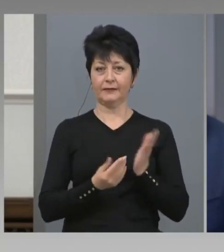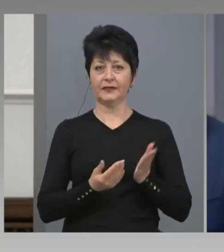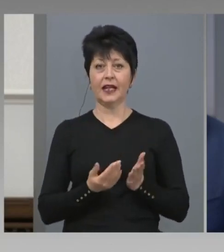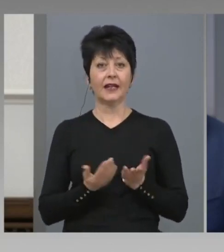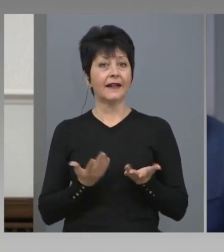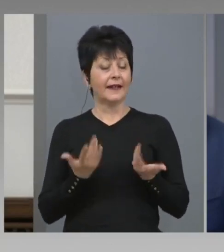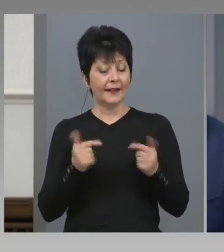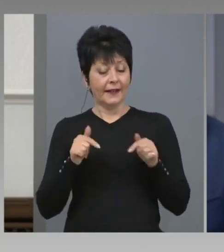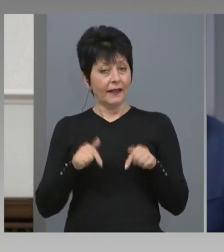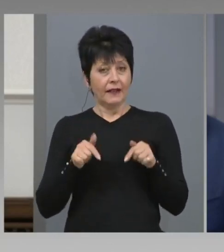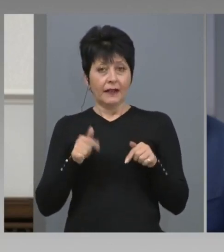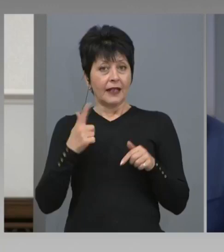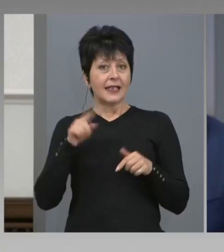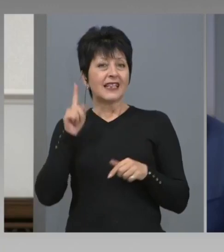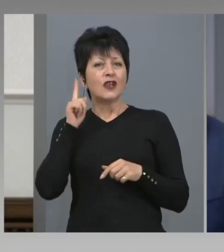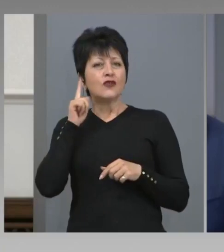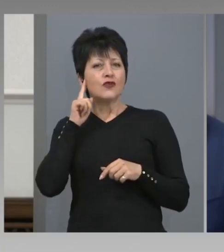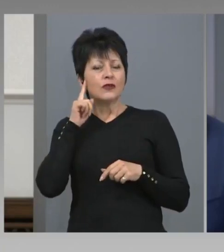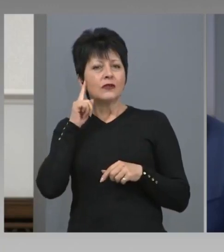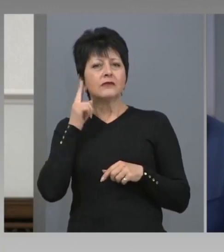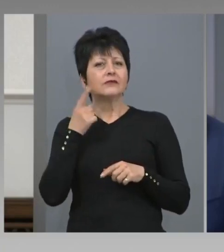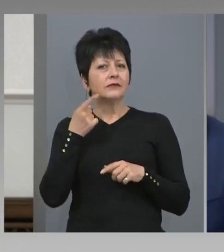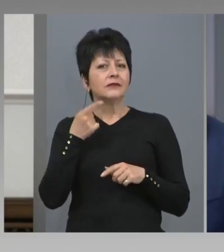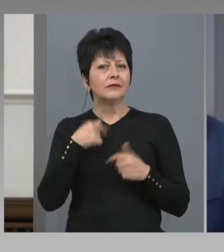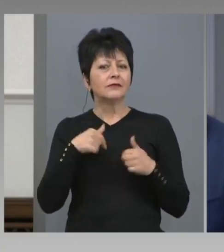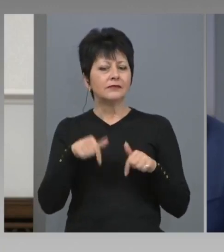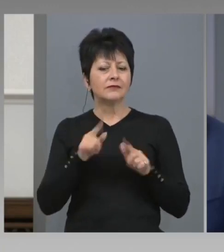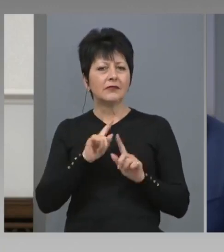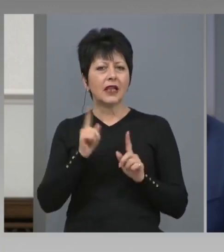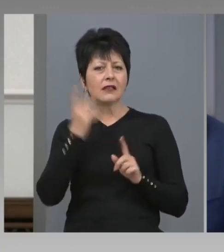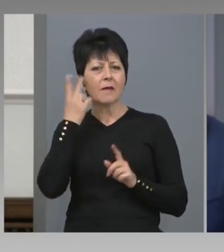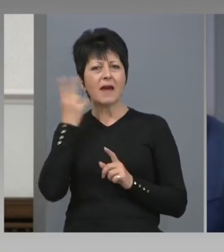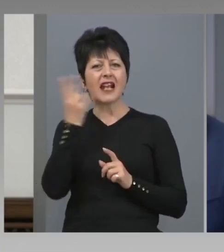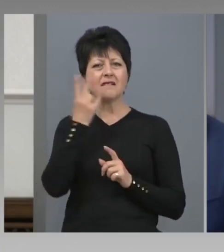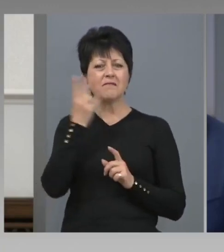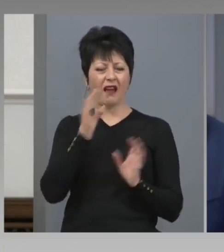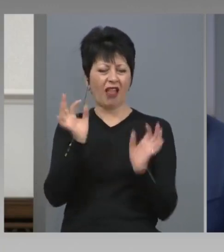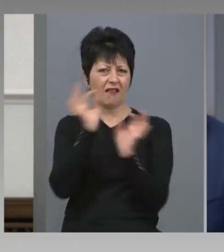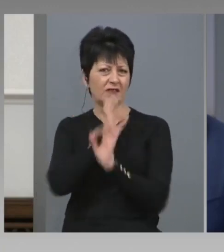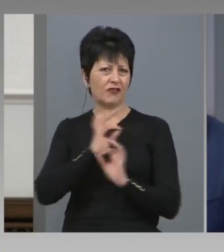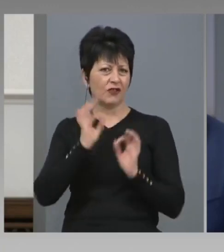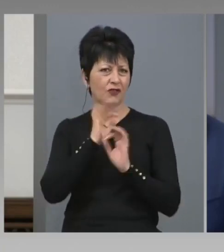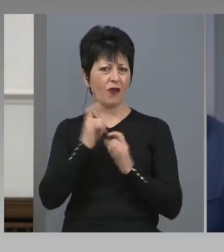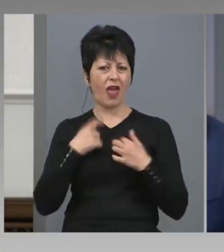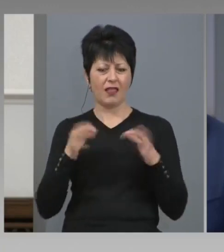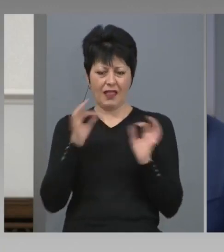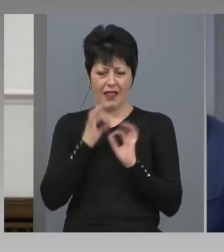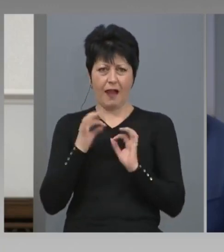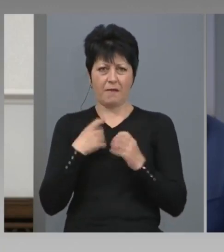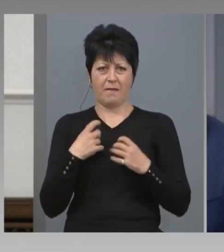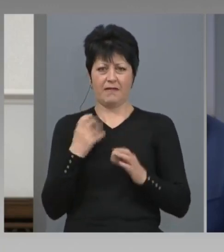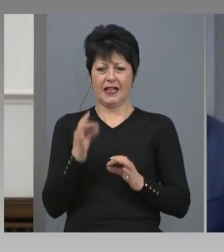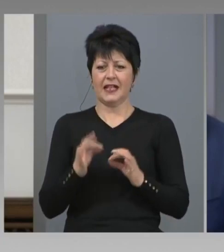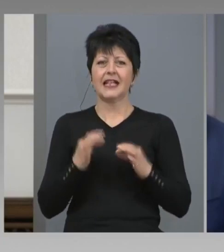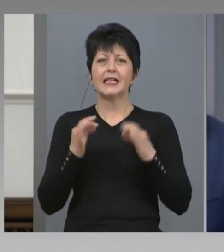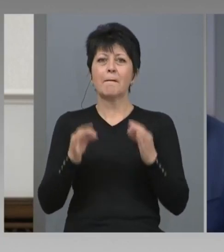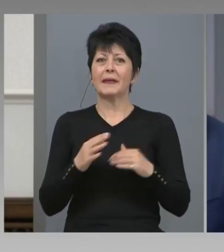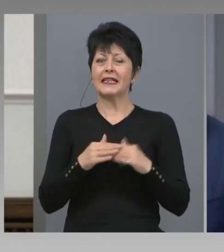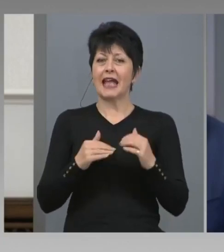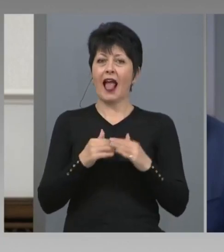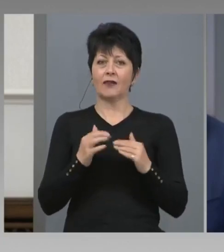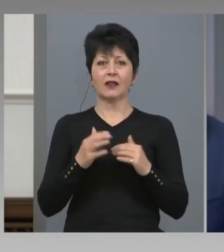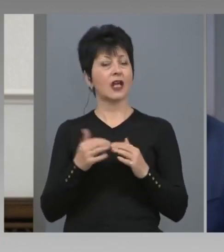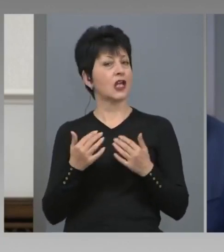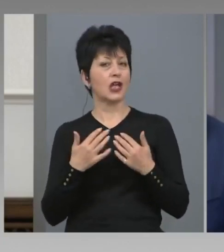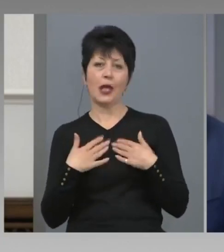Тъй като днеска чух пак, че нищо не съм разбирал и съм нямал специалност, ще кажа, имам специалност по епидемиология